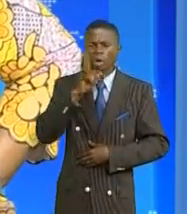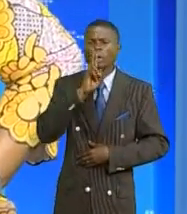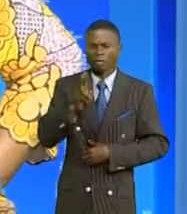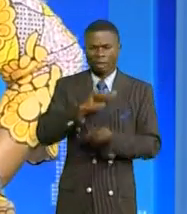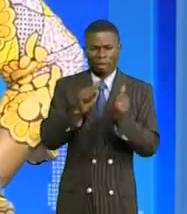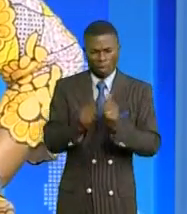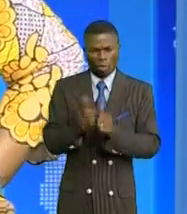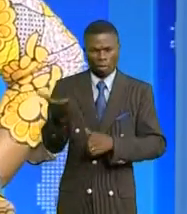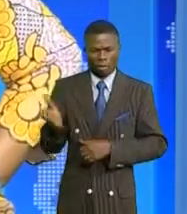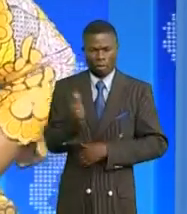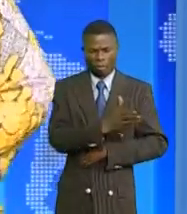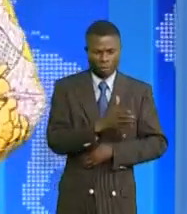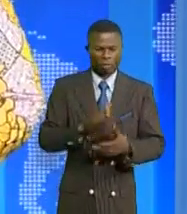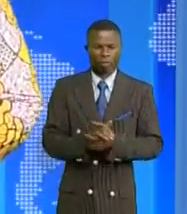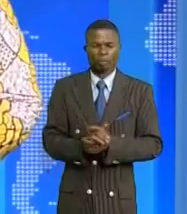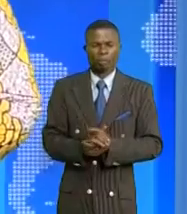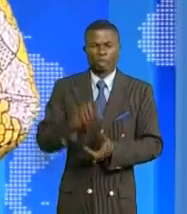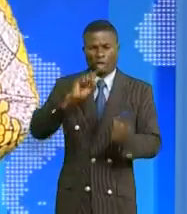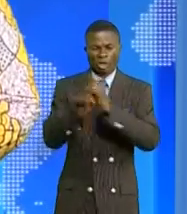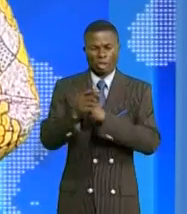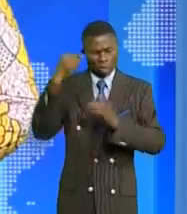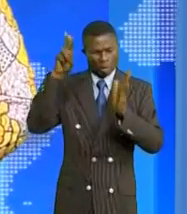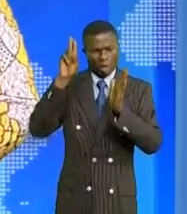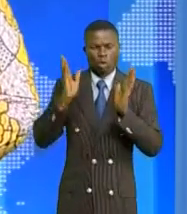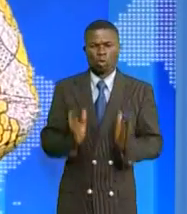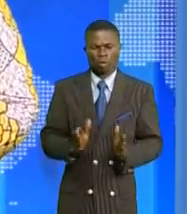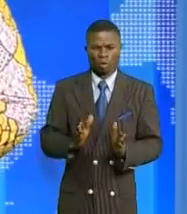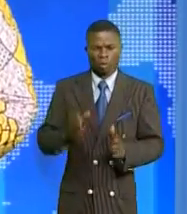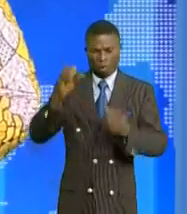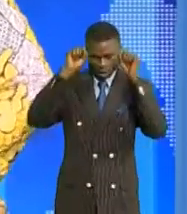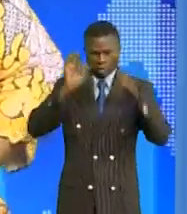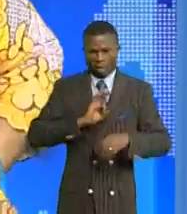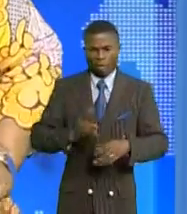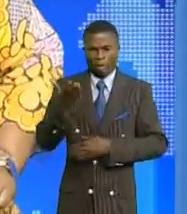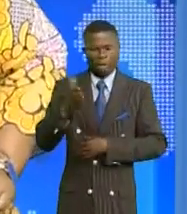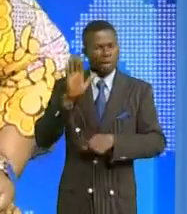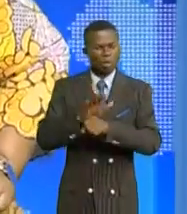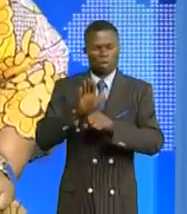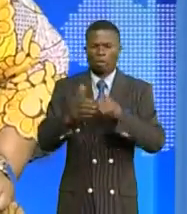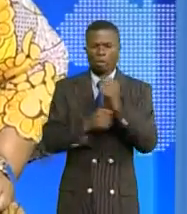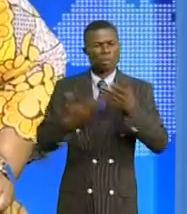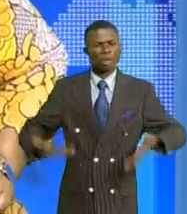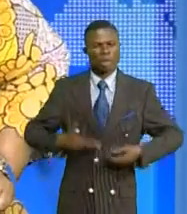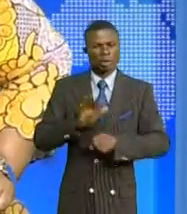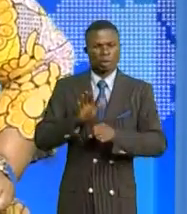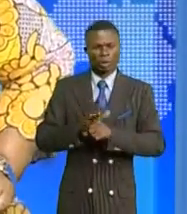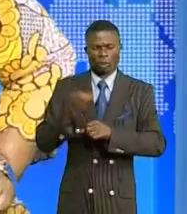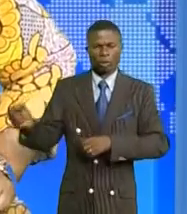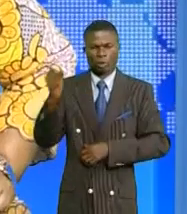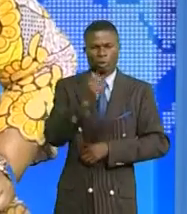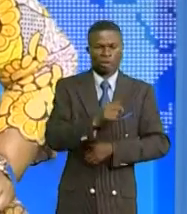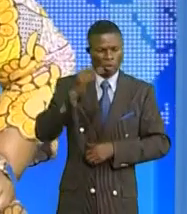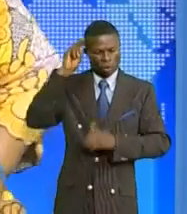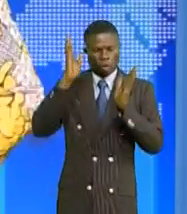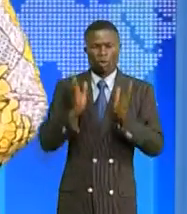net. L'état de siège décrété par le chef de l'État, une belle trouvaille acclamée de demain, la nomination des